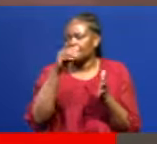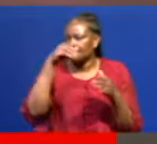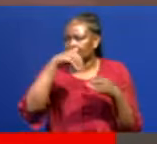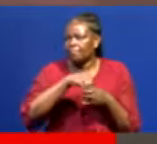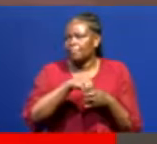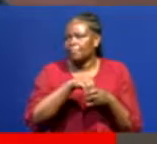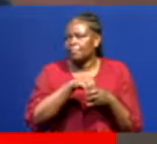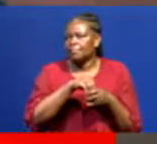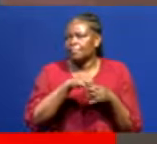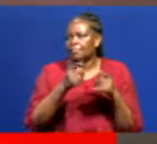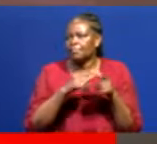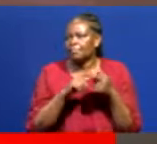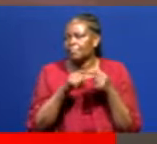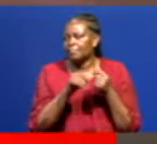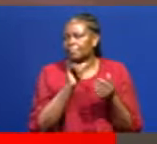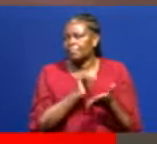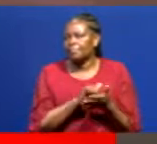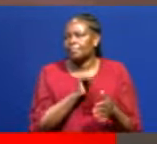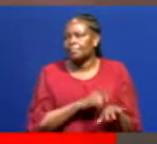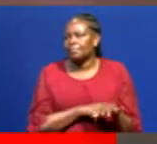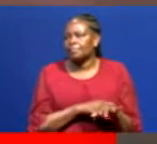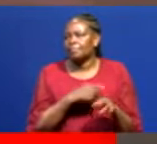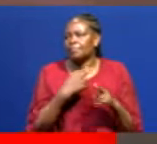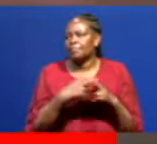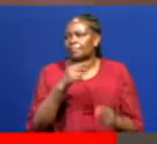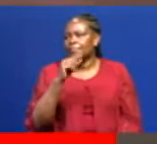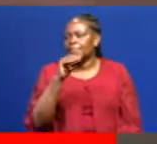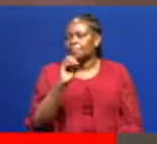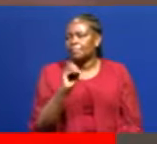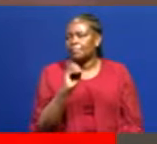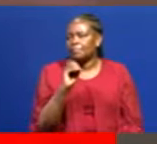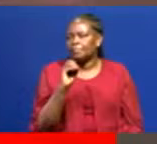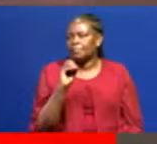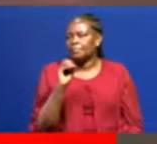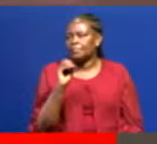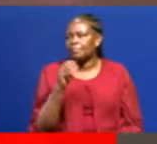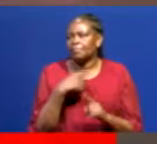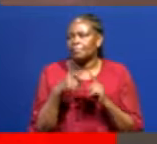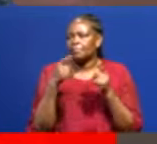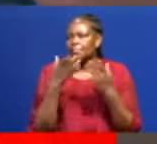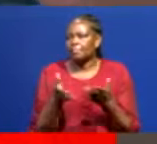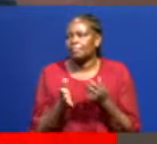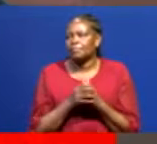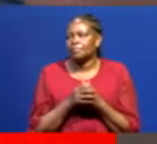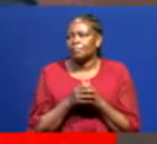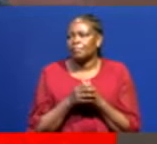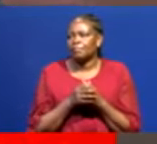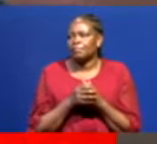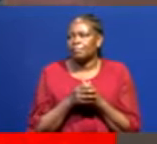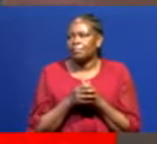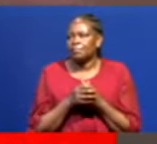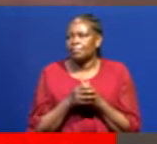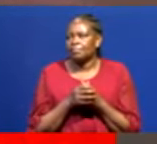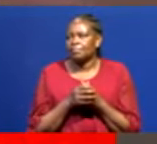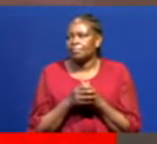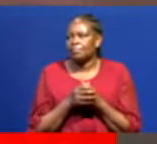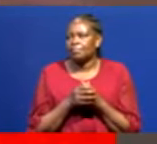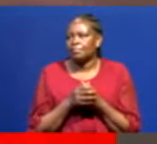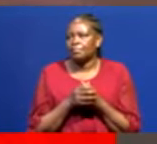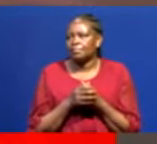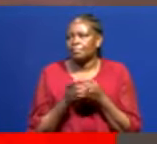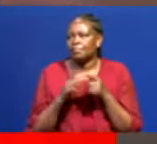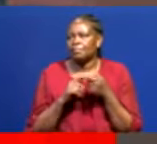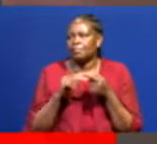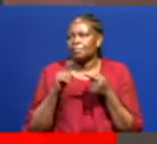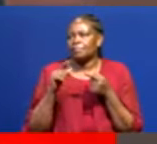kwa mahindi, hiyo wakati huo inaitwa GMO, hiyo mahindi itaitwa GMO. Lakini sasa ghafla binvu, sasa hiyo